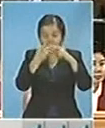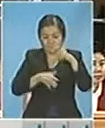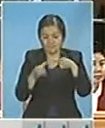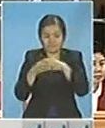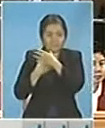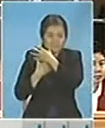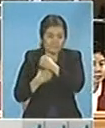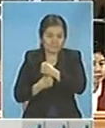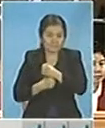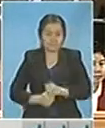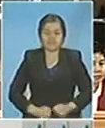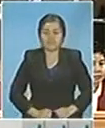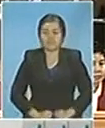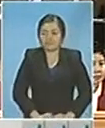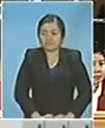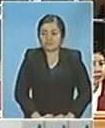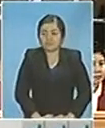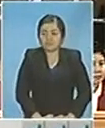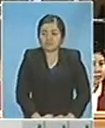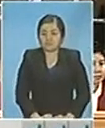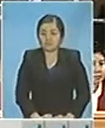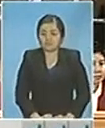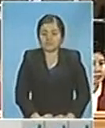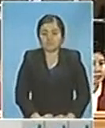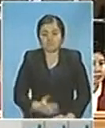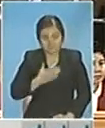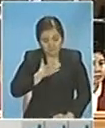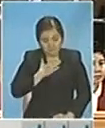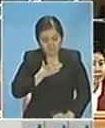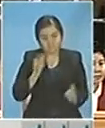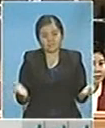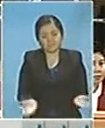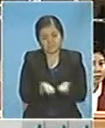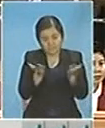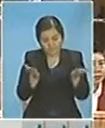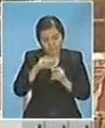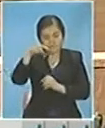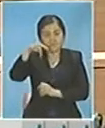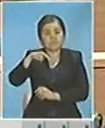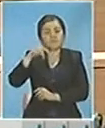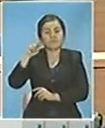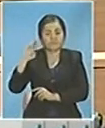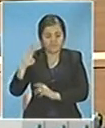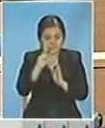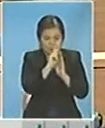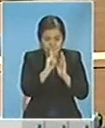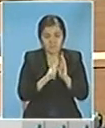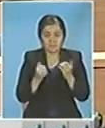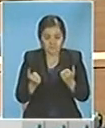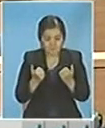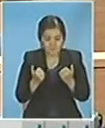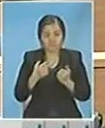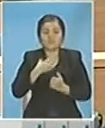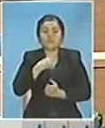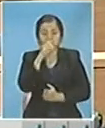ชาธิปัตย์ผมขอสนับสนุนร่างพระราชบัญญัติฉบับนี้นะครับแต่ผมอยากจะเรียนว่